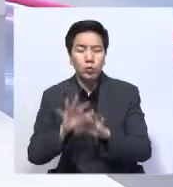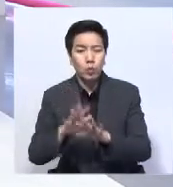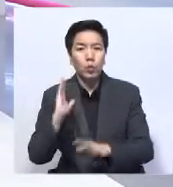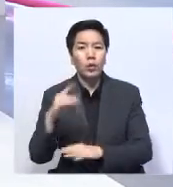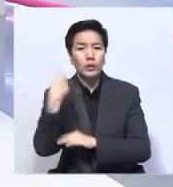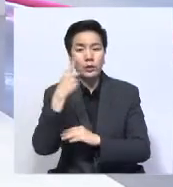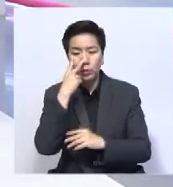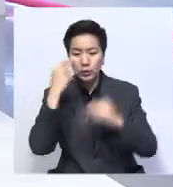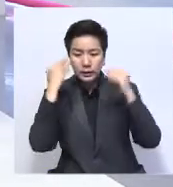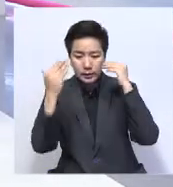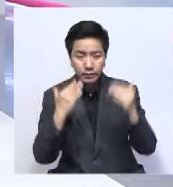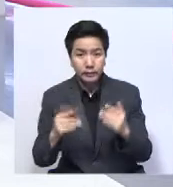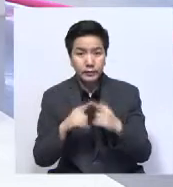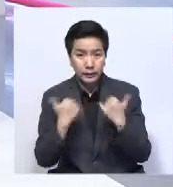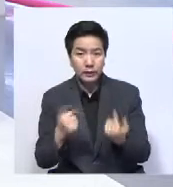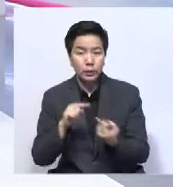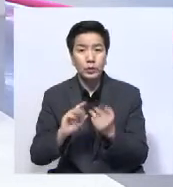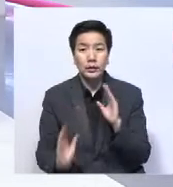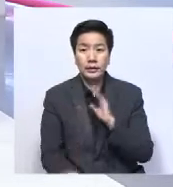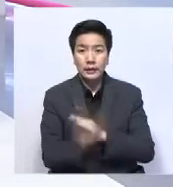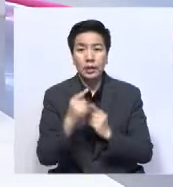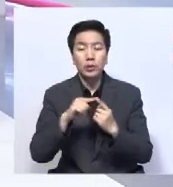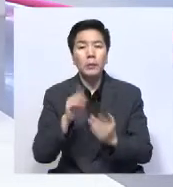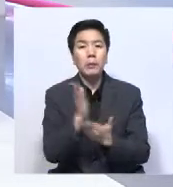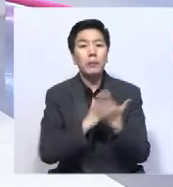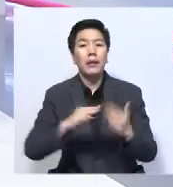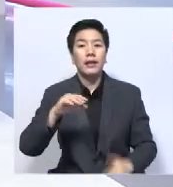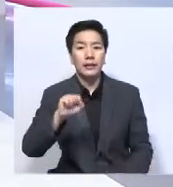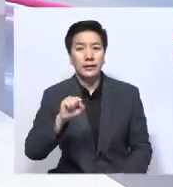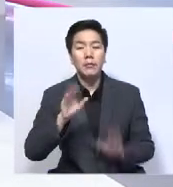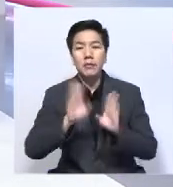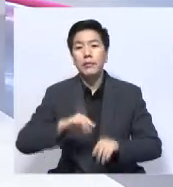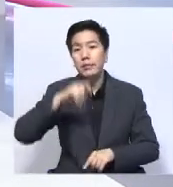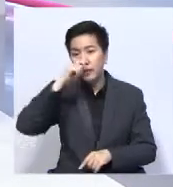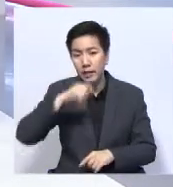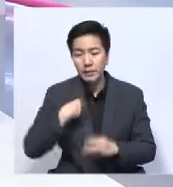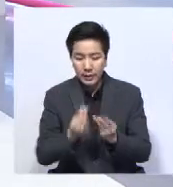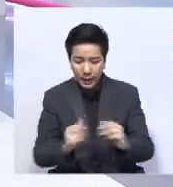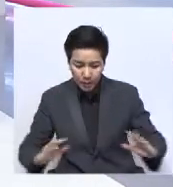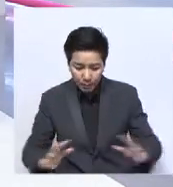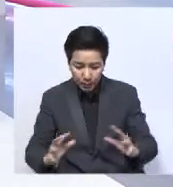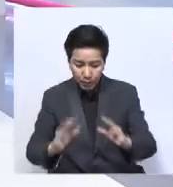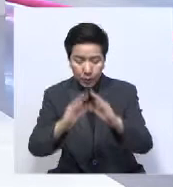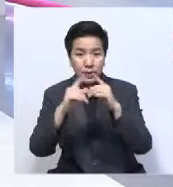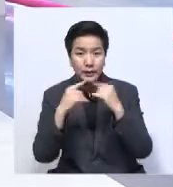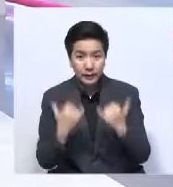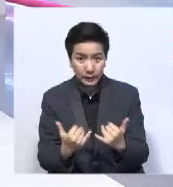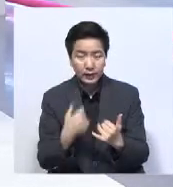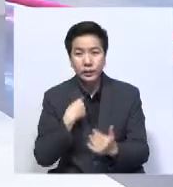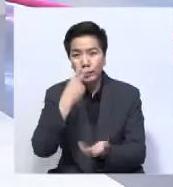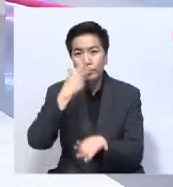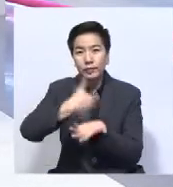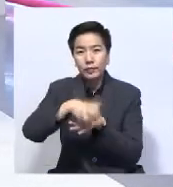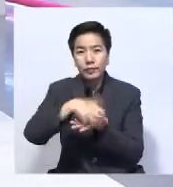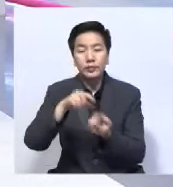ท่องเที่ยวที่มาชมกิจกรรมนะคะในช่วงเช้าที่หาดบางแสนเนี่ยมีการเล่นแบบไทยแล้วก็การก่อพระทรายวันไหลบางแสนด้วยไป